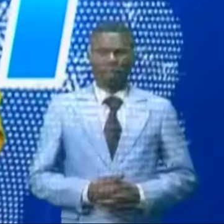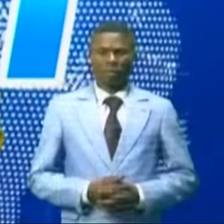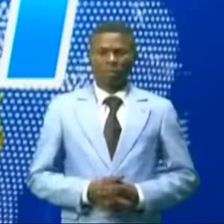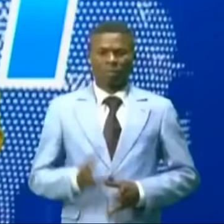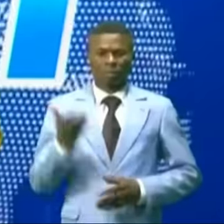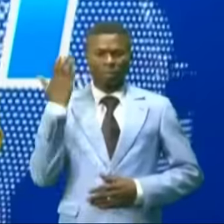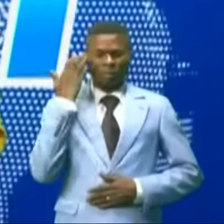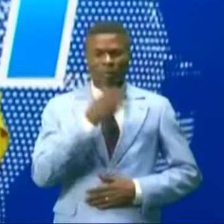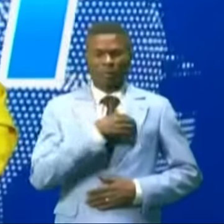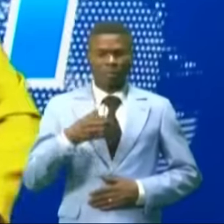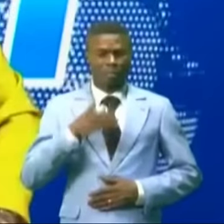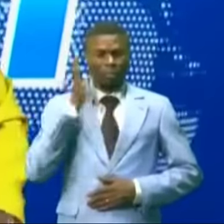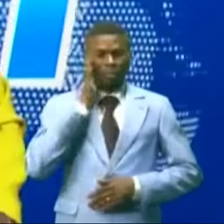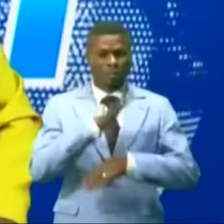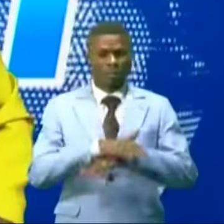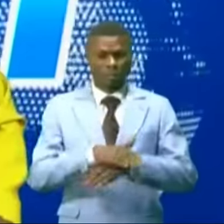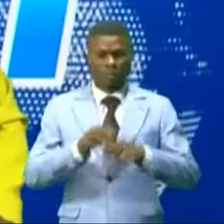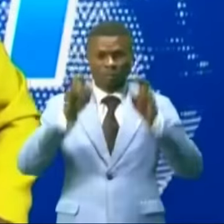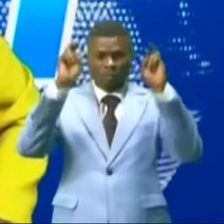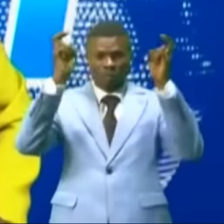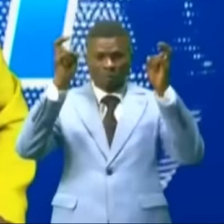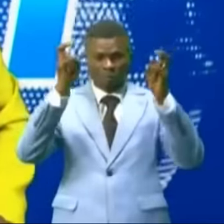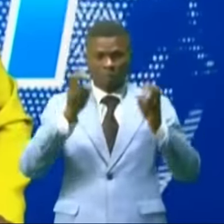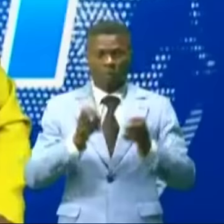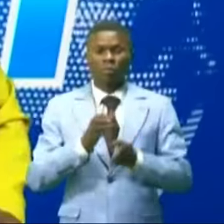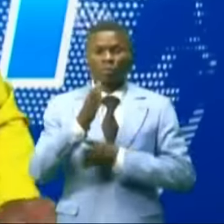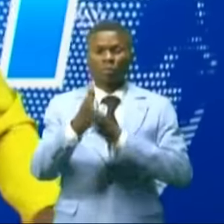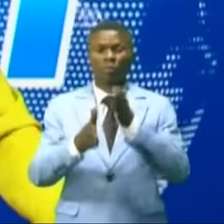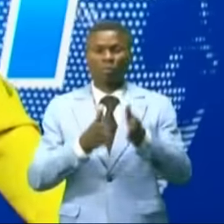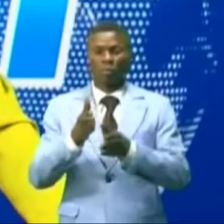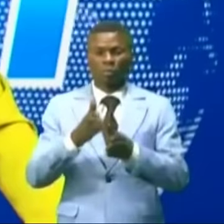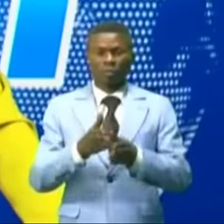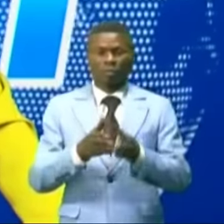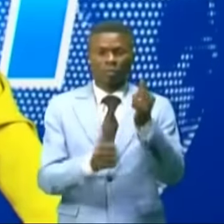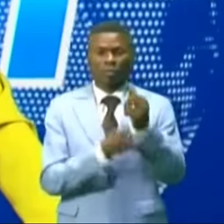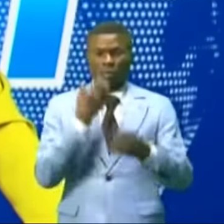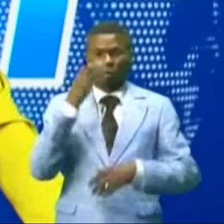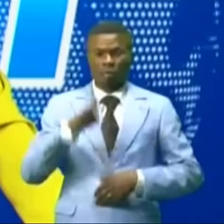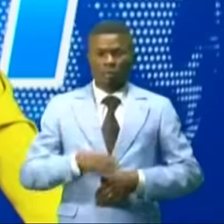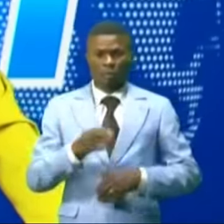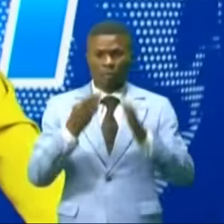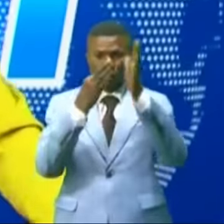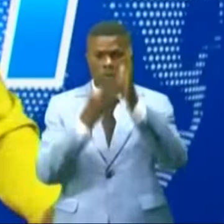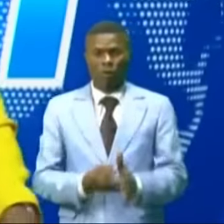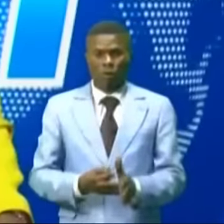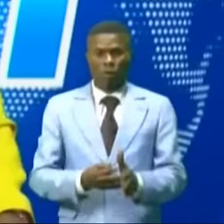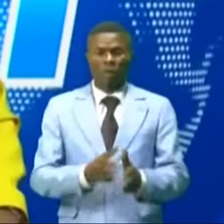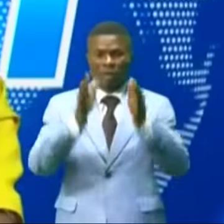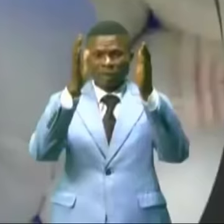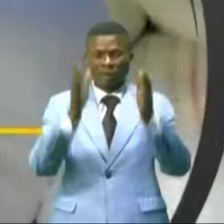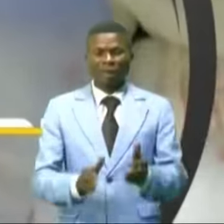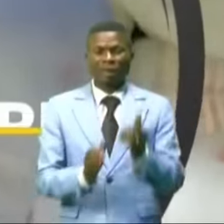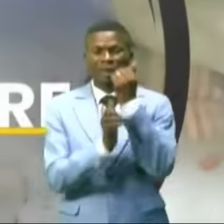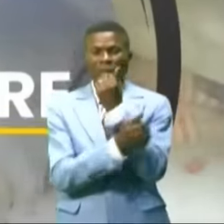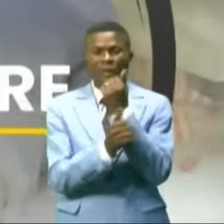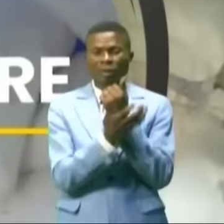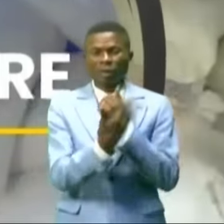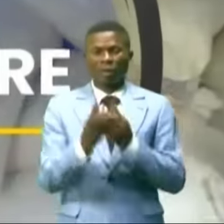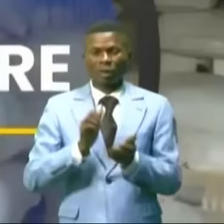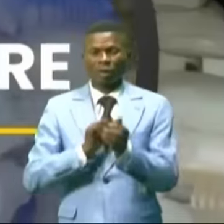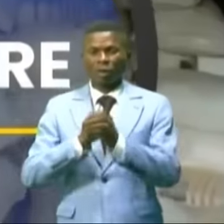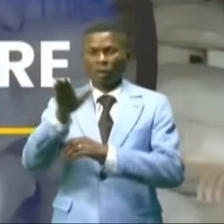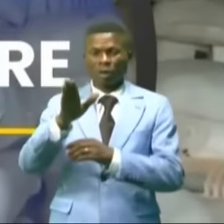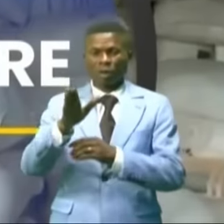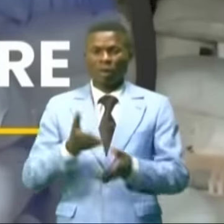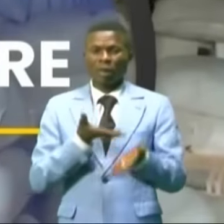Mesdames, Messieurs, bonsoir. À la une de l'actualité, détournement par des malfrats de plus de 800 sacs de farine de biens destinés à l'assistance